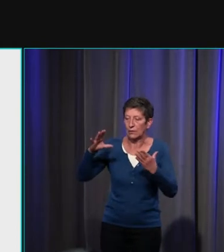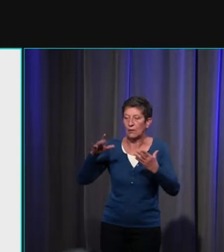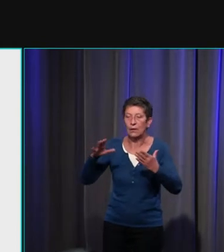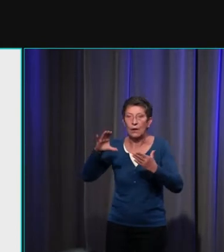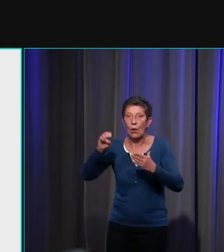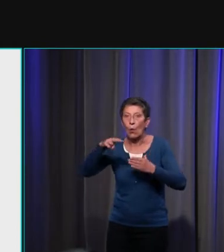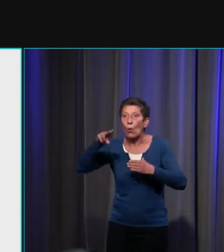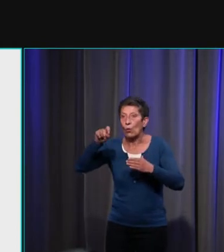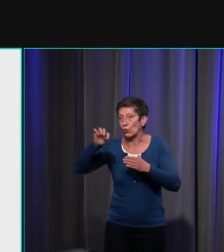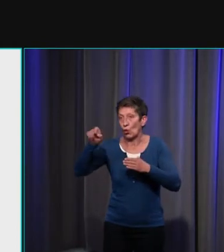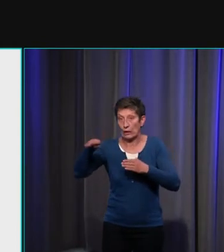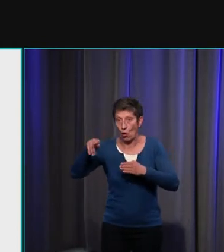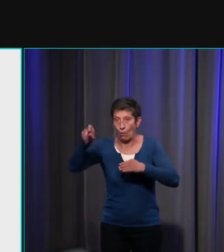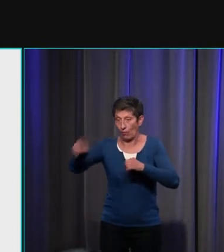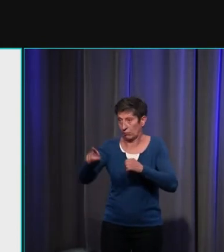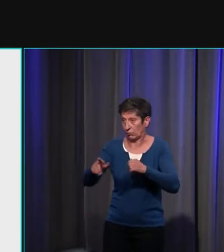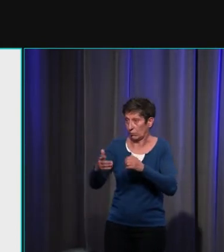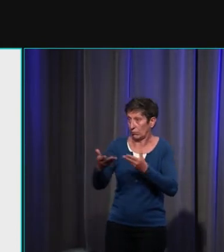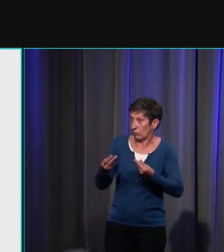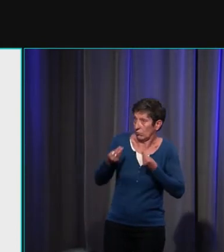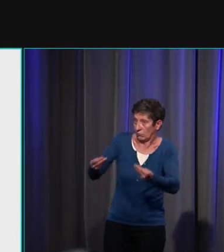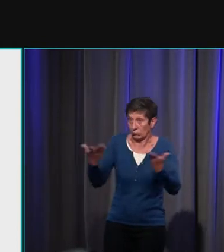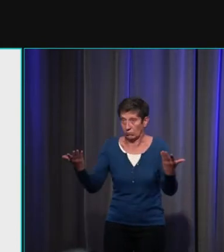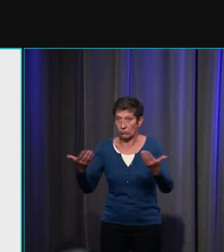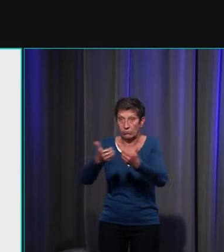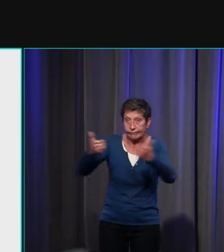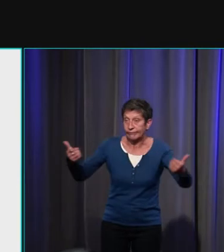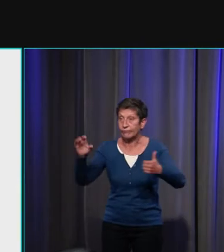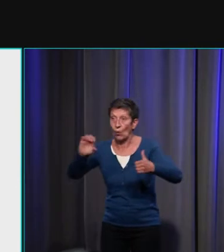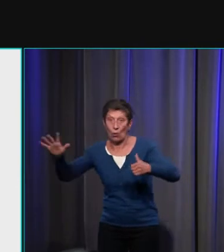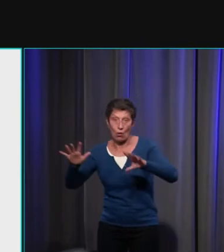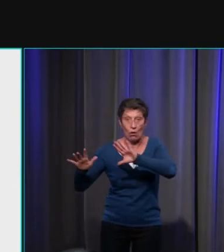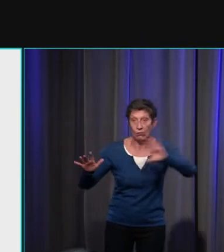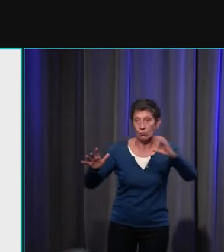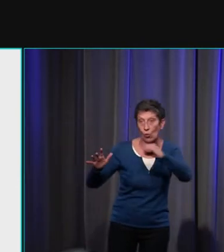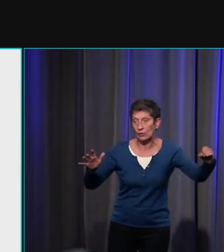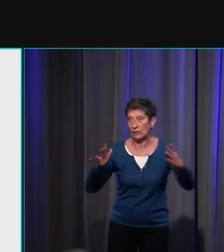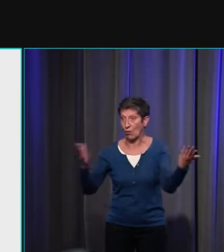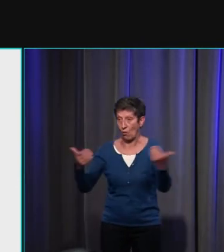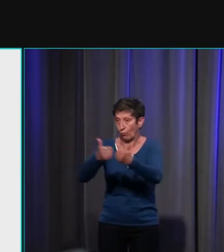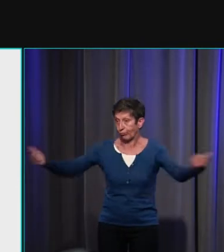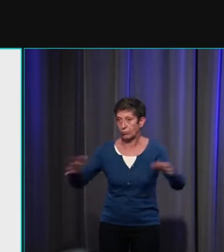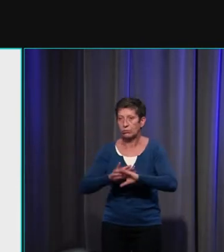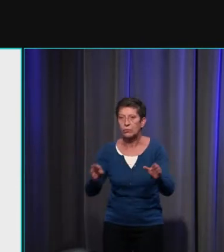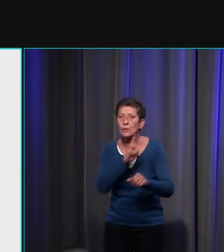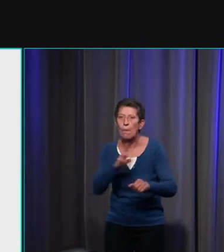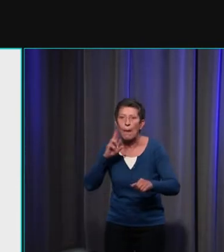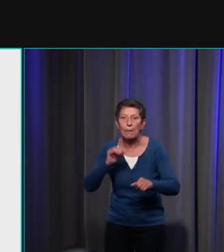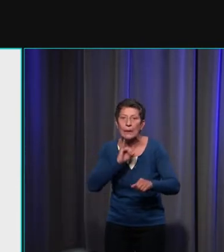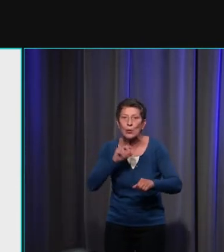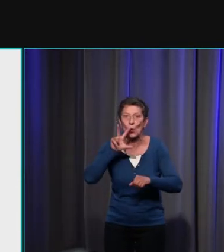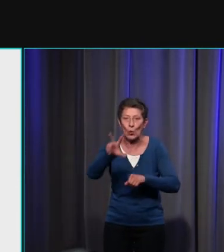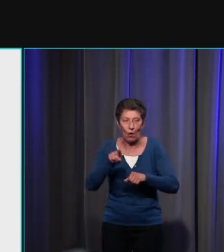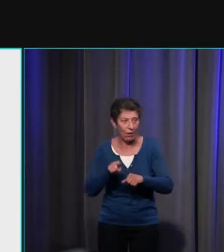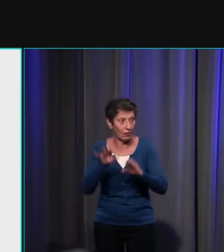orthodoxes et les catholiques entre le monde latin et le monde oriental et le pape innocent iii au départ est très mari très